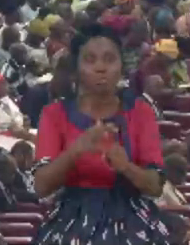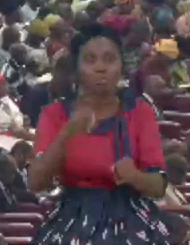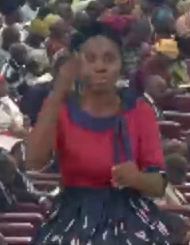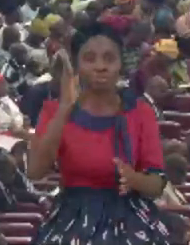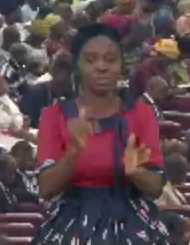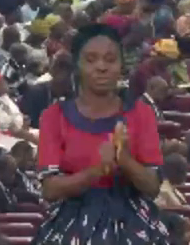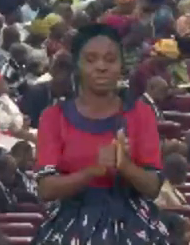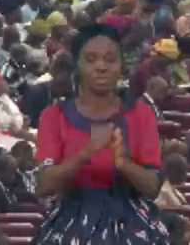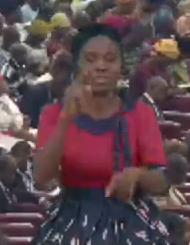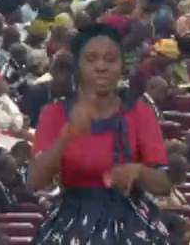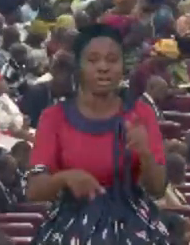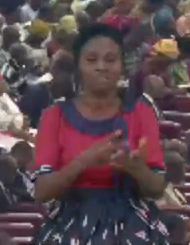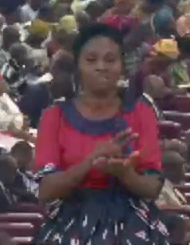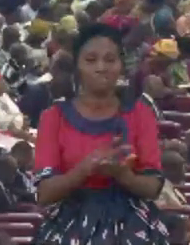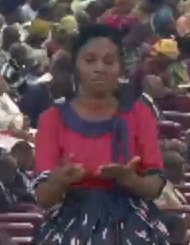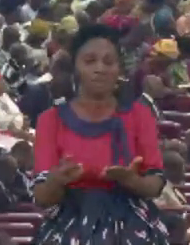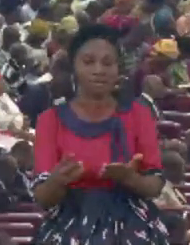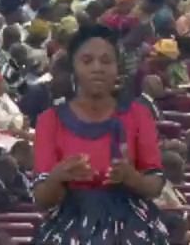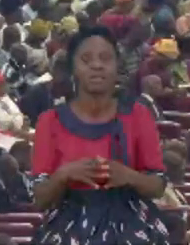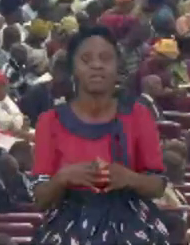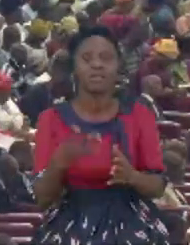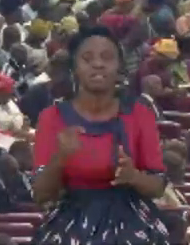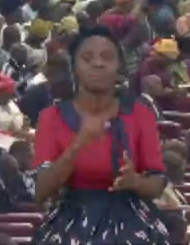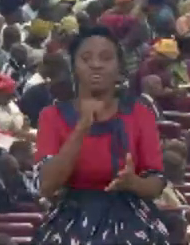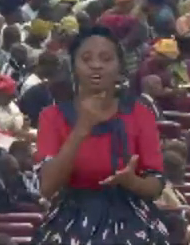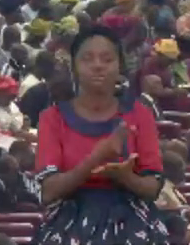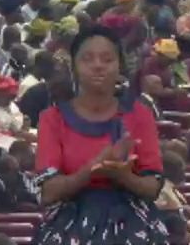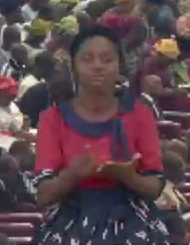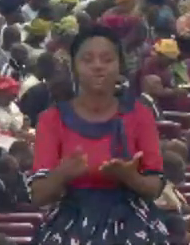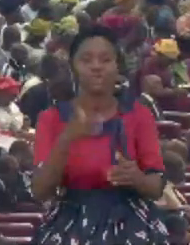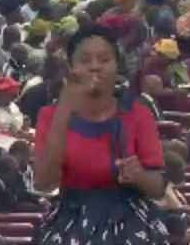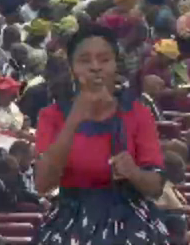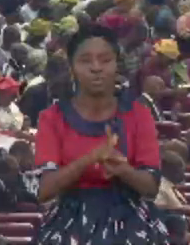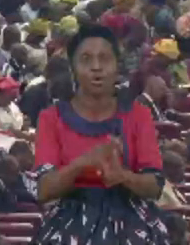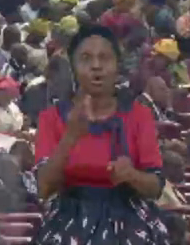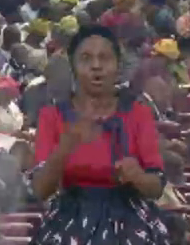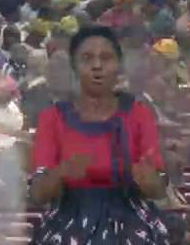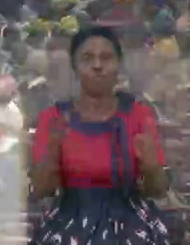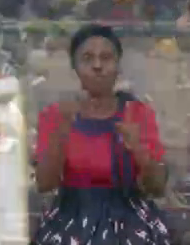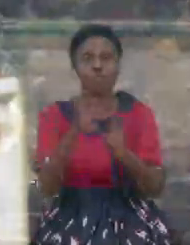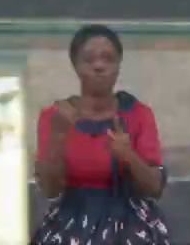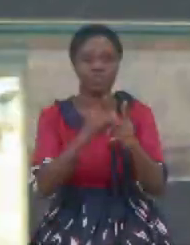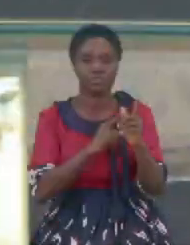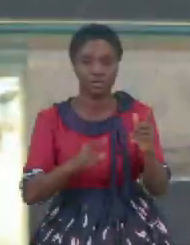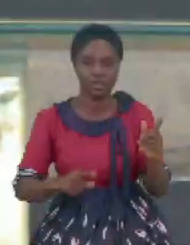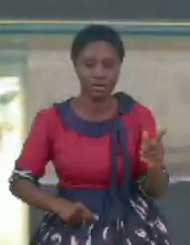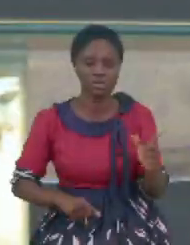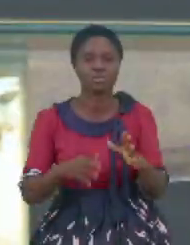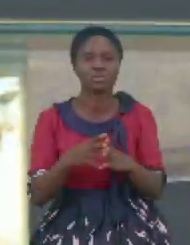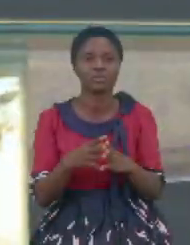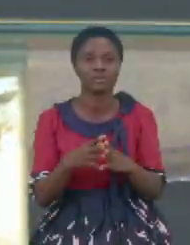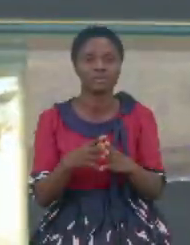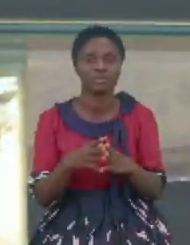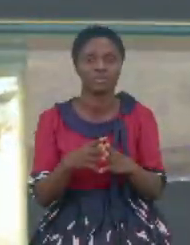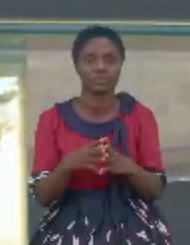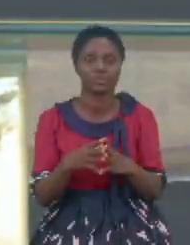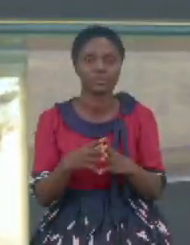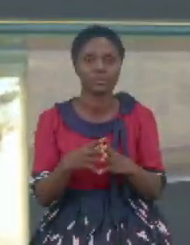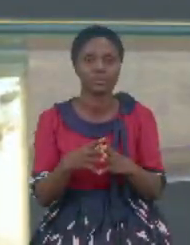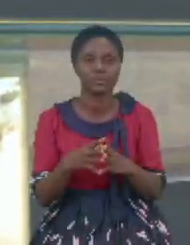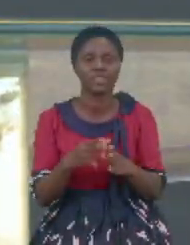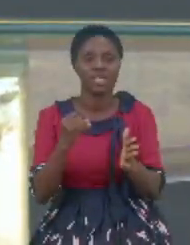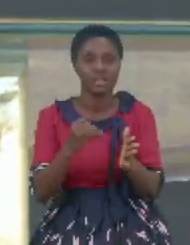peut jamais échouer. La promesse infaillible de la parole du Seigneur. La promesse infaillible de la